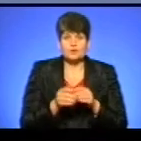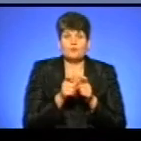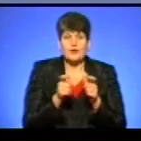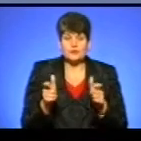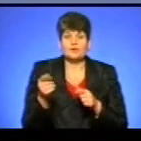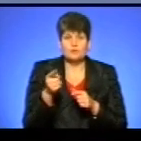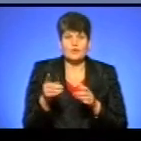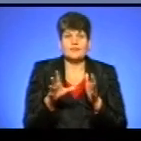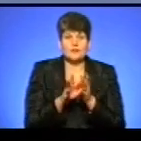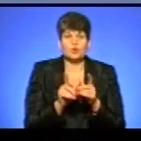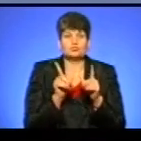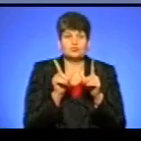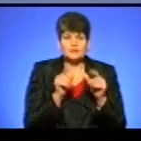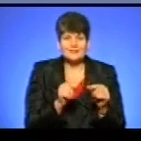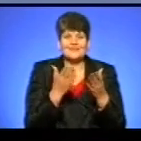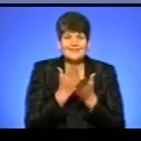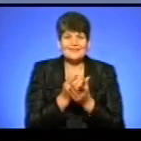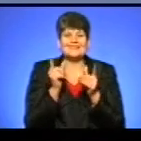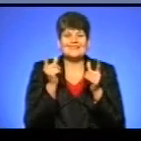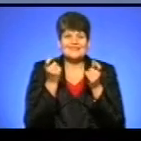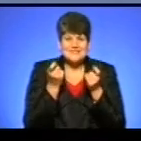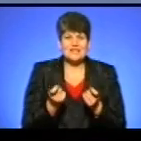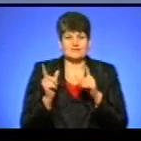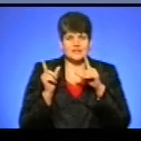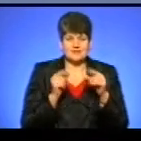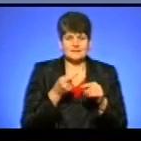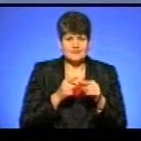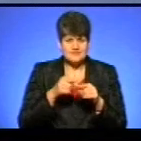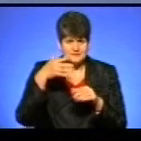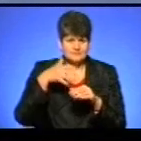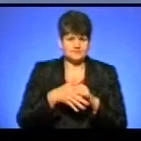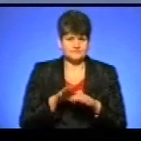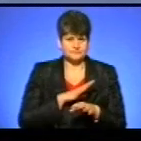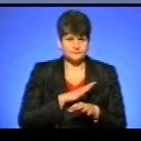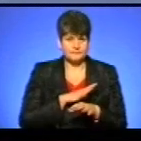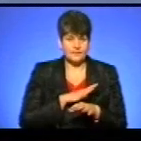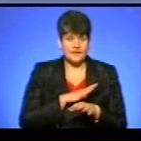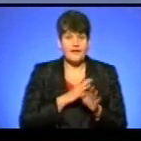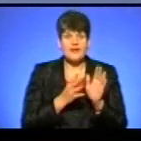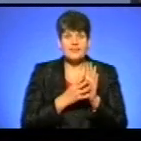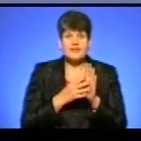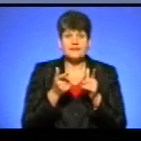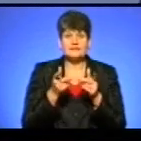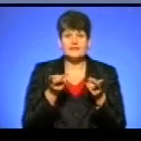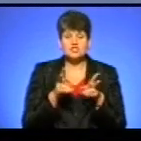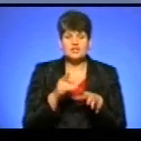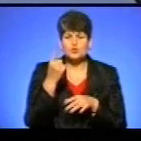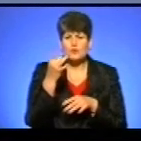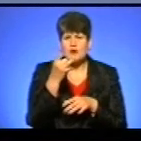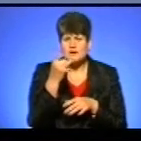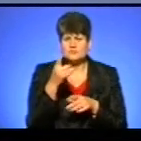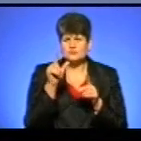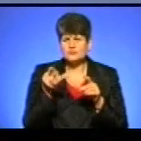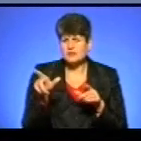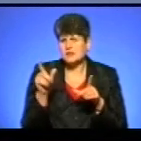тернополянина, по електронному проїзному є дешевше їхати, і всі свідомо на цей проїзд перейшли. А 9 гривень лишити на якогось разового пасажира, який десь